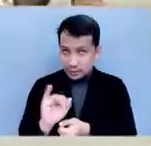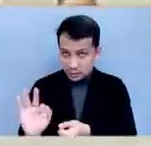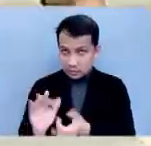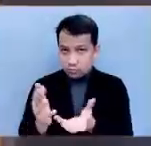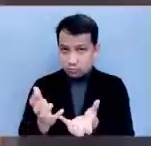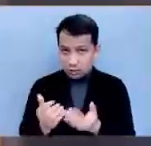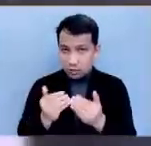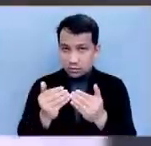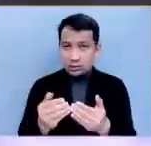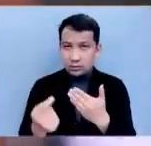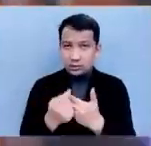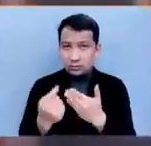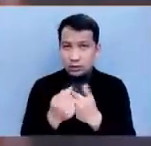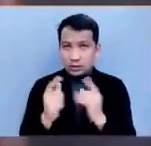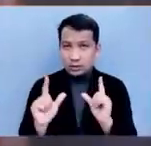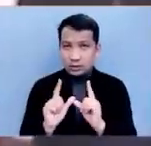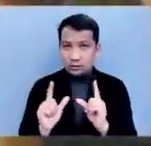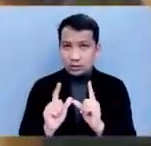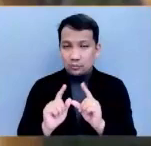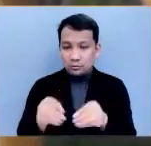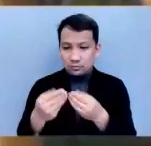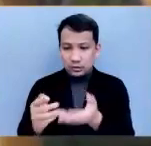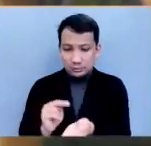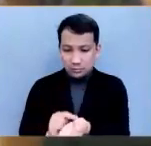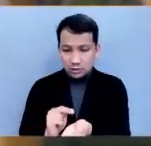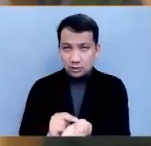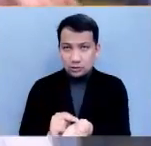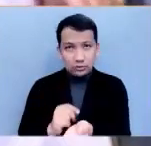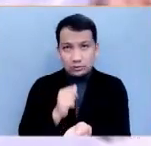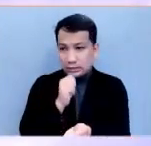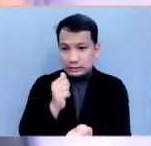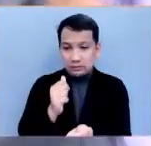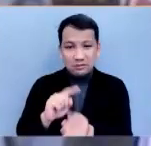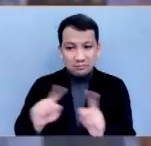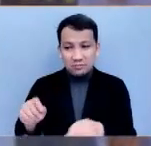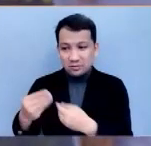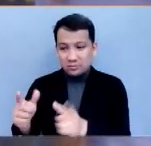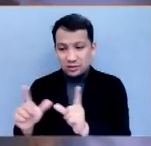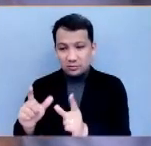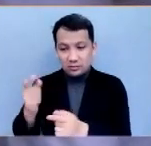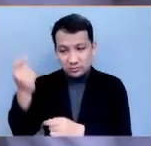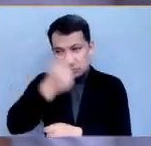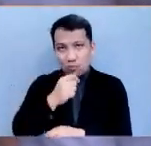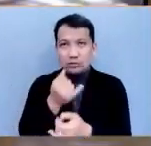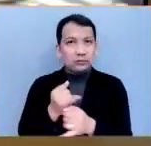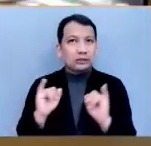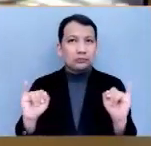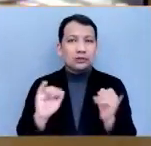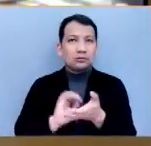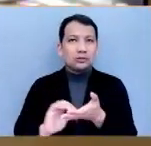ng temporary license. Sakaling magbigay naman ng lisensya sa mga hindi nakapasa, wala silang independent practice. They will